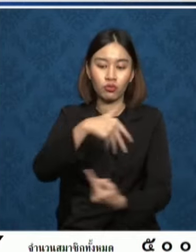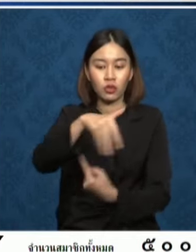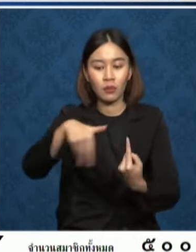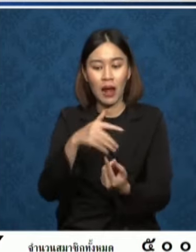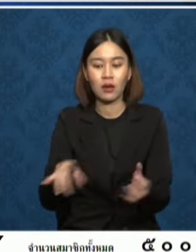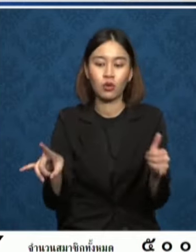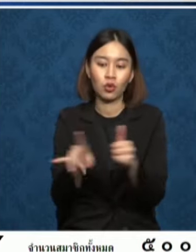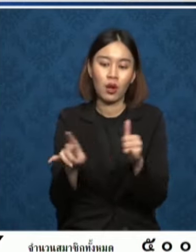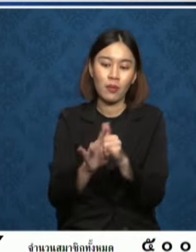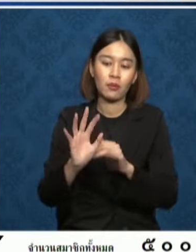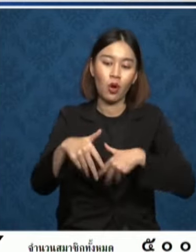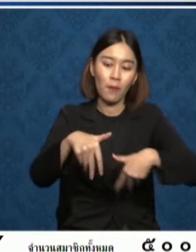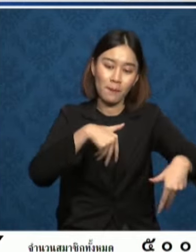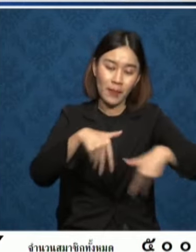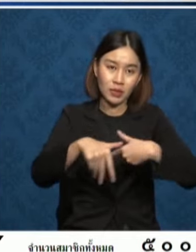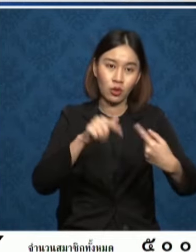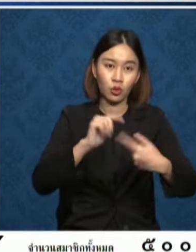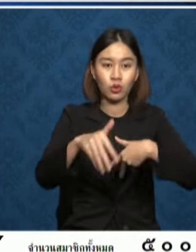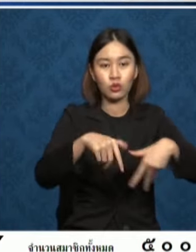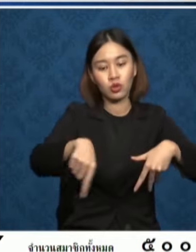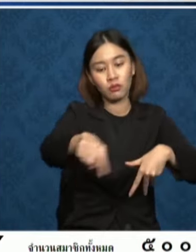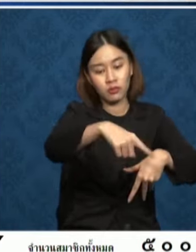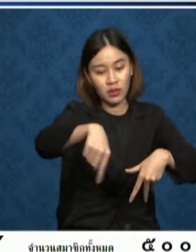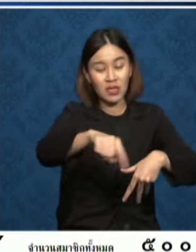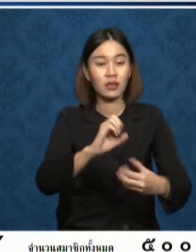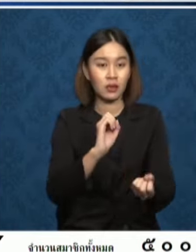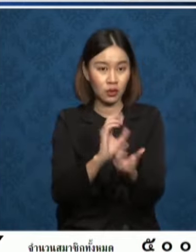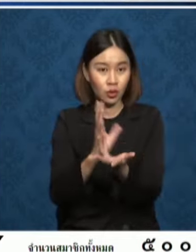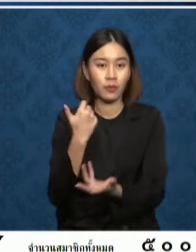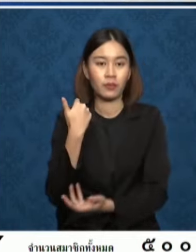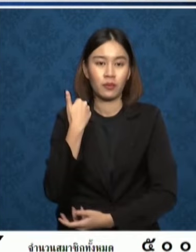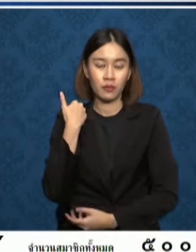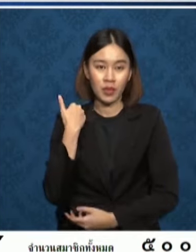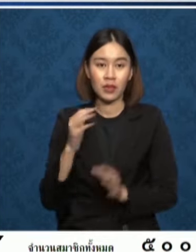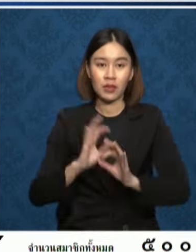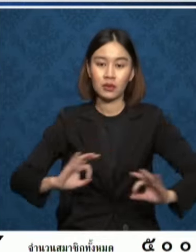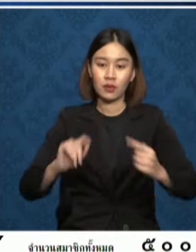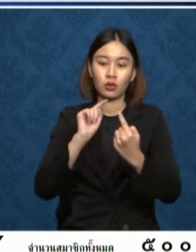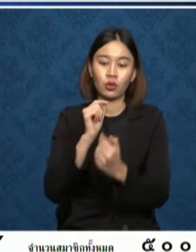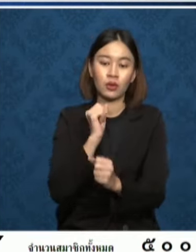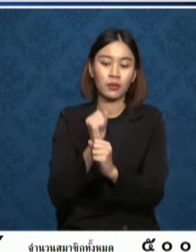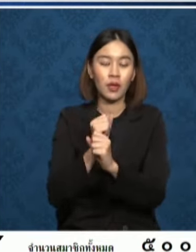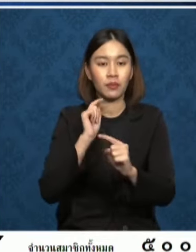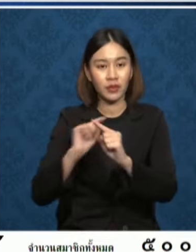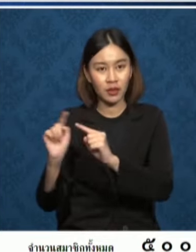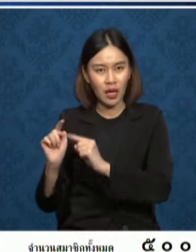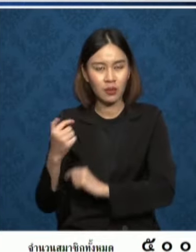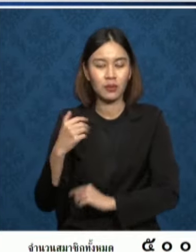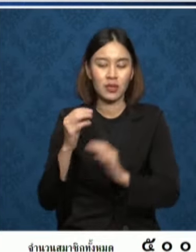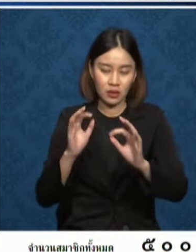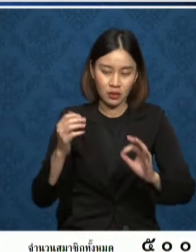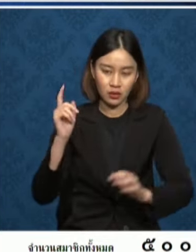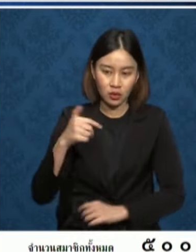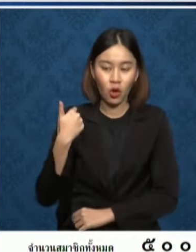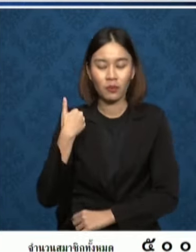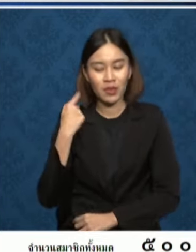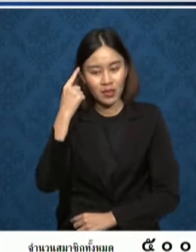คุณภาพชีวิตของประชาชนที่อยู่ในชุมชนตรงนั้นเพราะงั้นการที่จะเข้าไปดำเนินการมันก็จำเป็นต้องมีการ